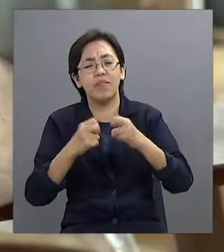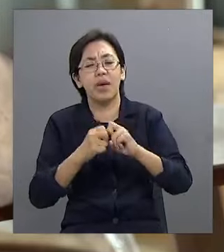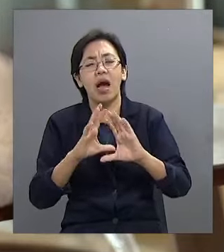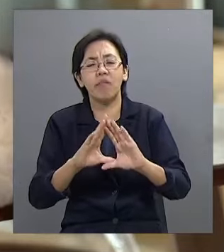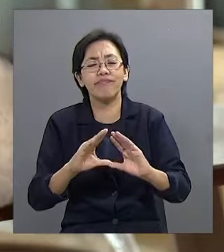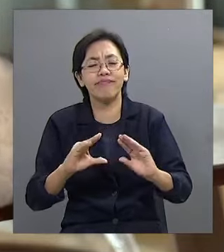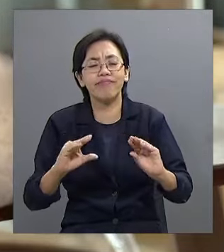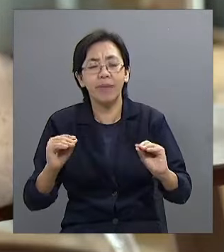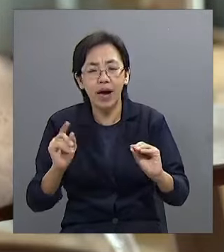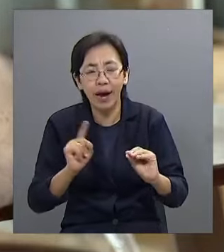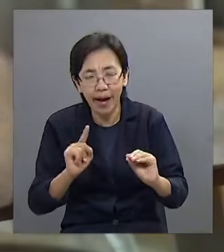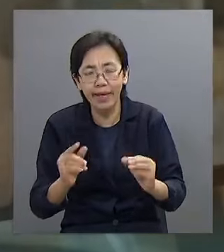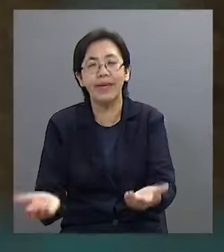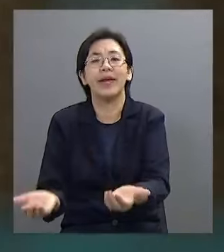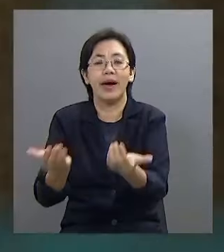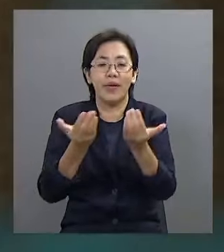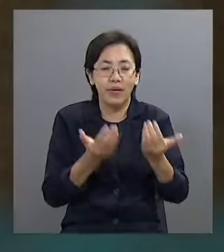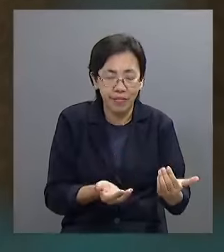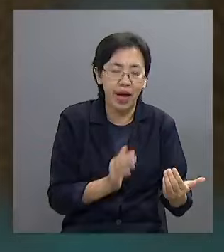ามาอยู่ในบ้านเลี้ยงระบบปิด